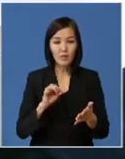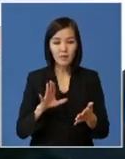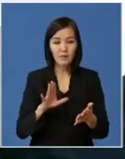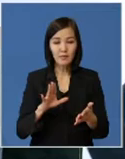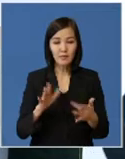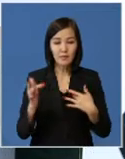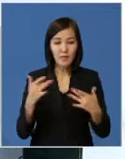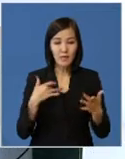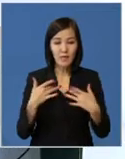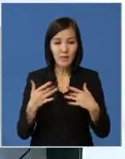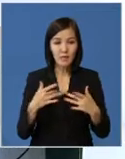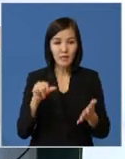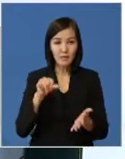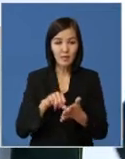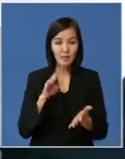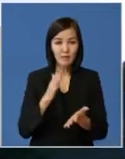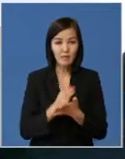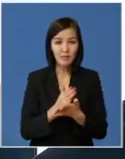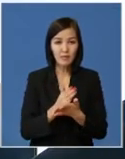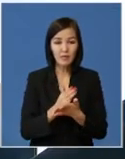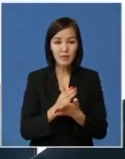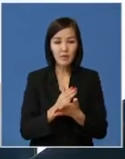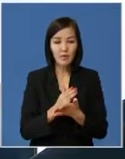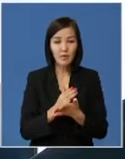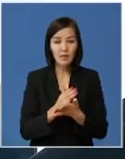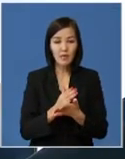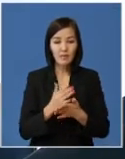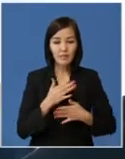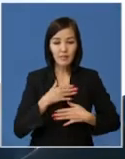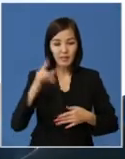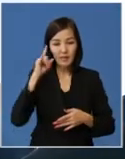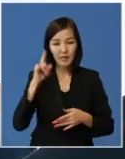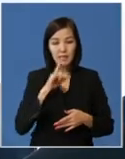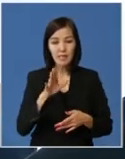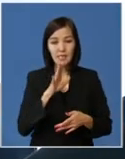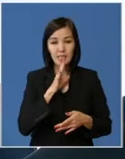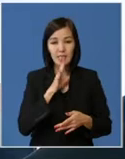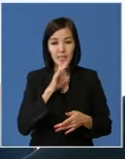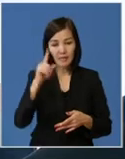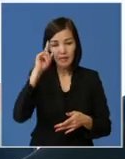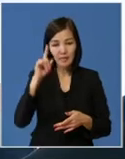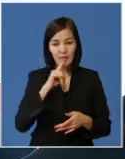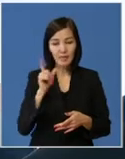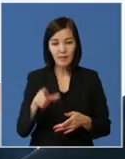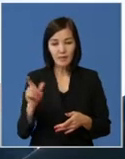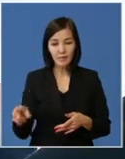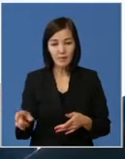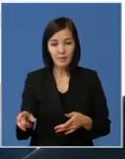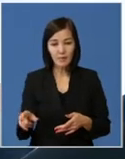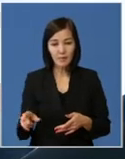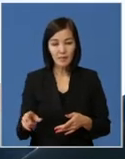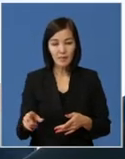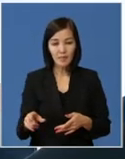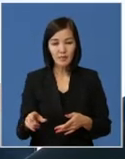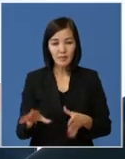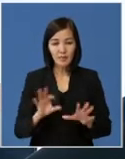спектаклін алып келген болатынбыз. Сауын драма жанрында қойылған. Сол мынау біздің қазақ қыздарының, қазақ адамдарының жалпы тектілігі